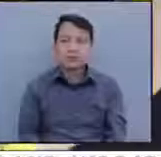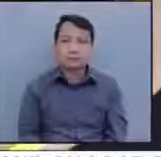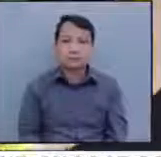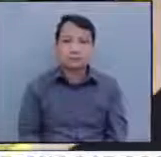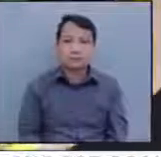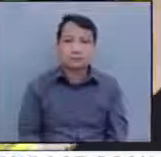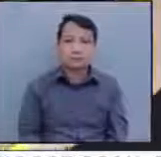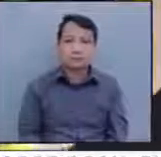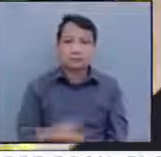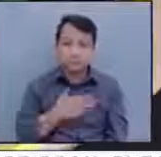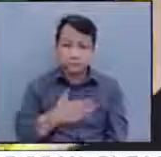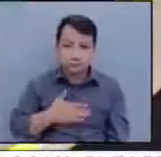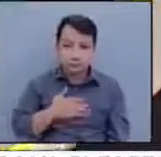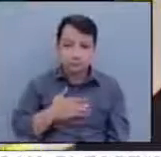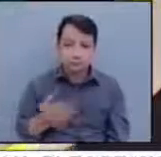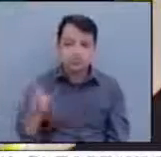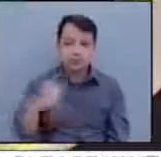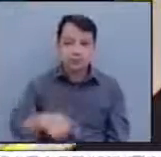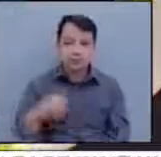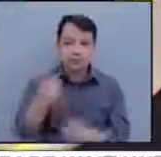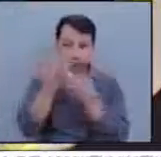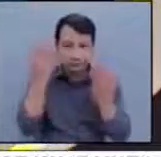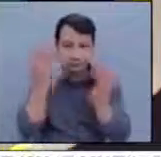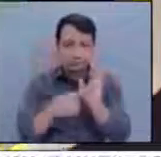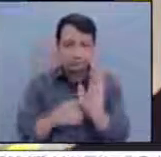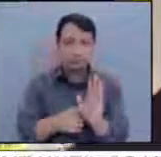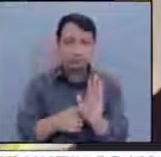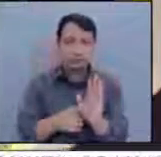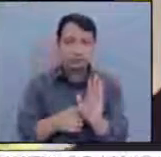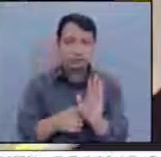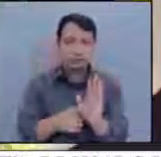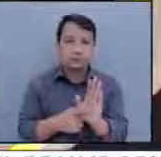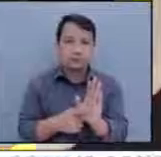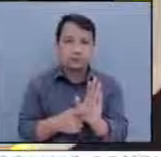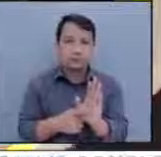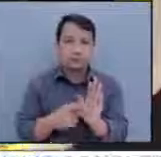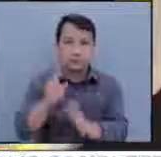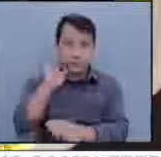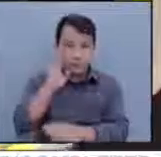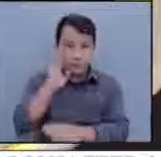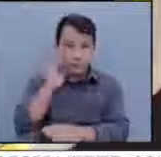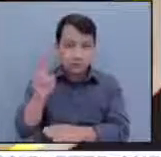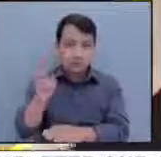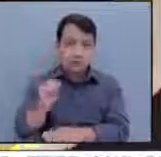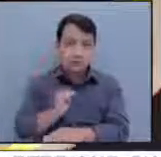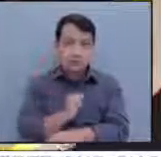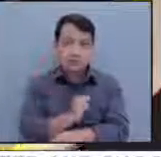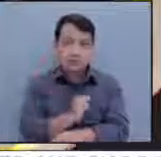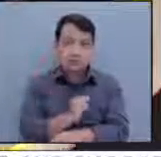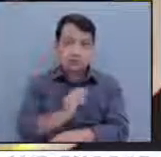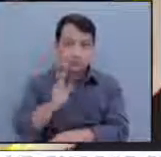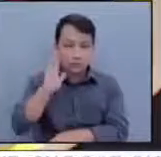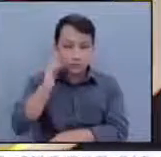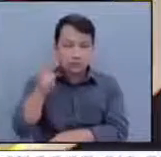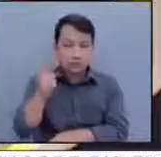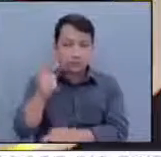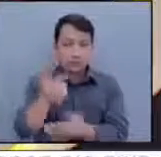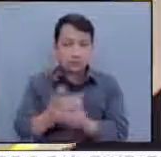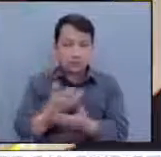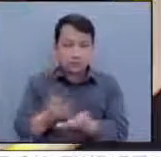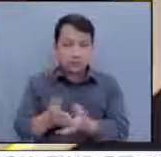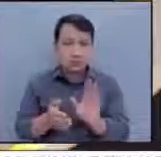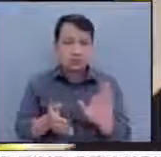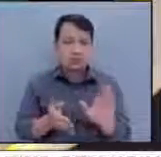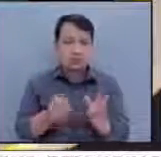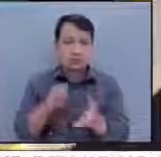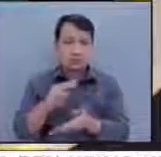Nakiusap sa paparating na administrasyon ni President-elect Bongbong Marcos si Senador Bonggo na mas pondohan pa ang mga malasakit center